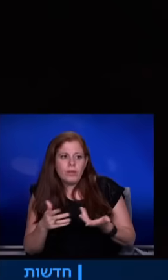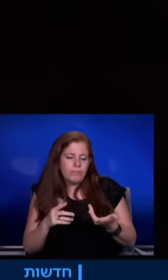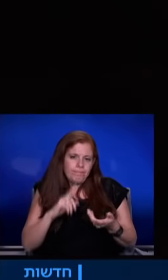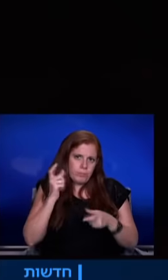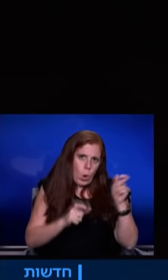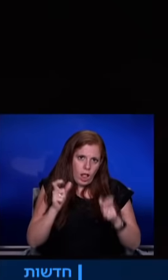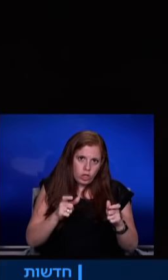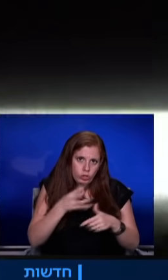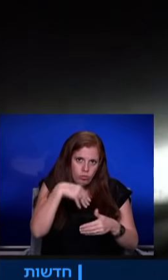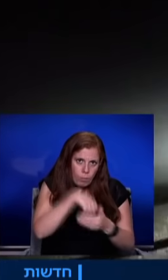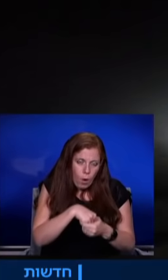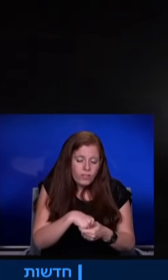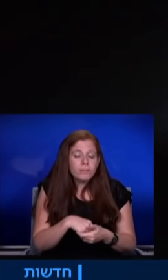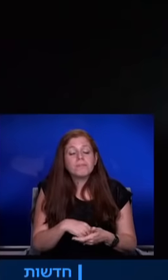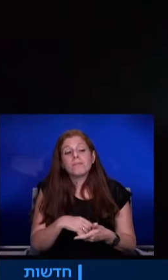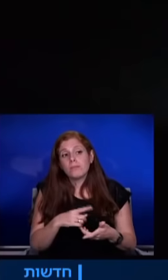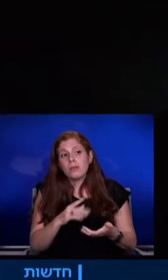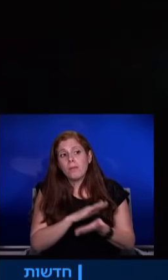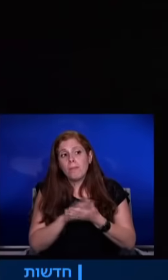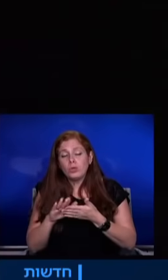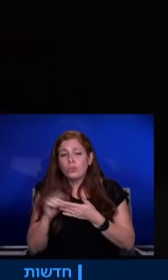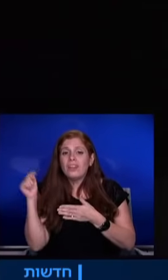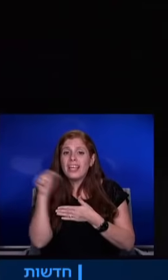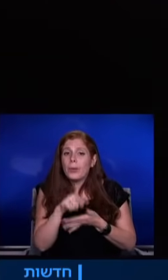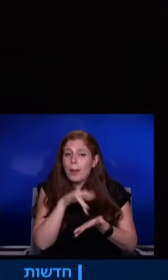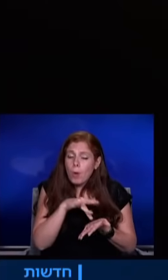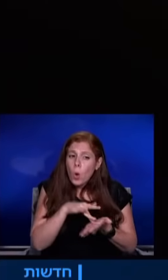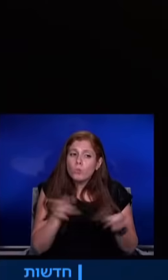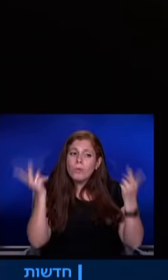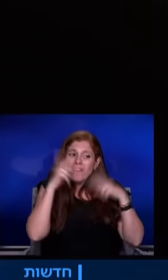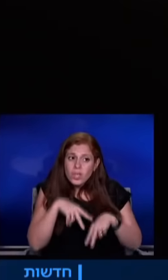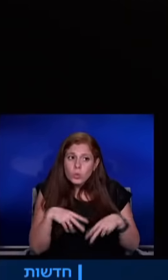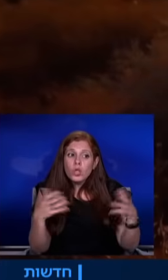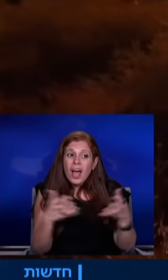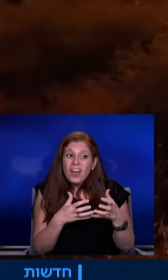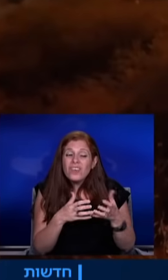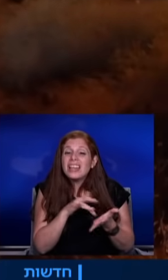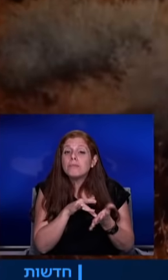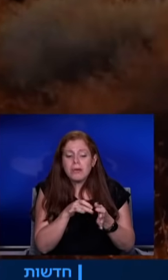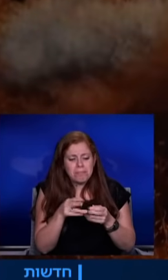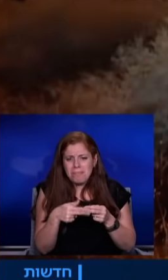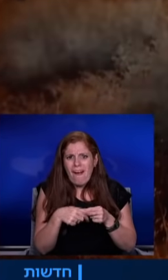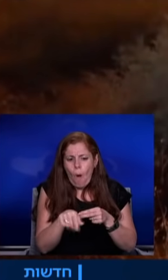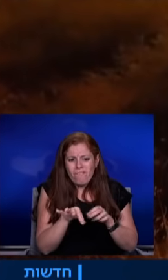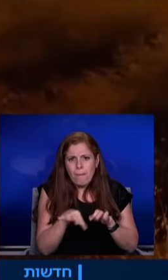הכוחות שמעורבים. פשוט הגיעו למקום שהם הבינו שהחבר'ה נמצאים מטר מהם